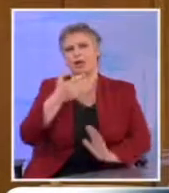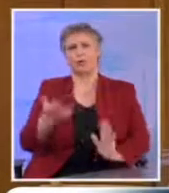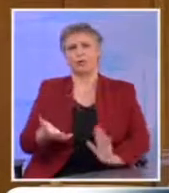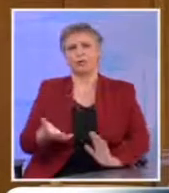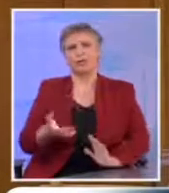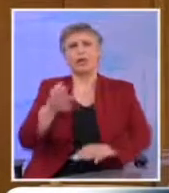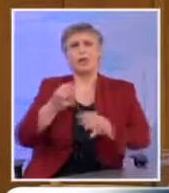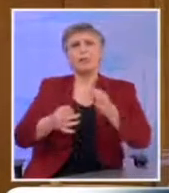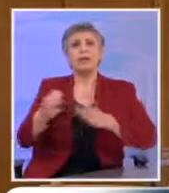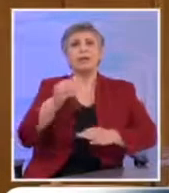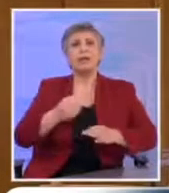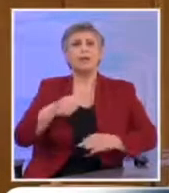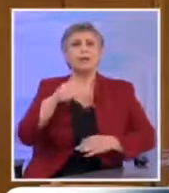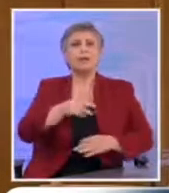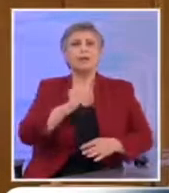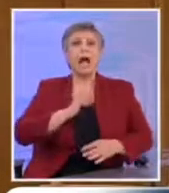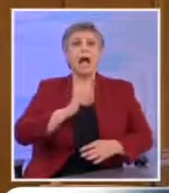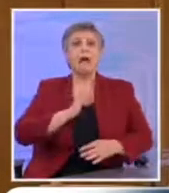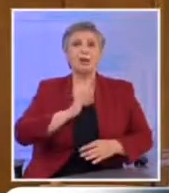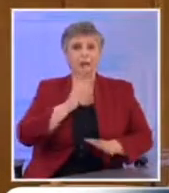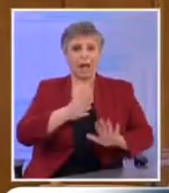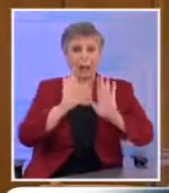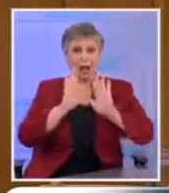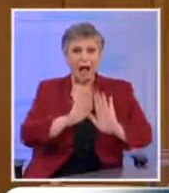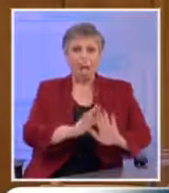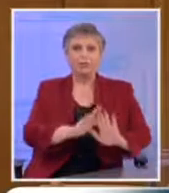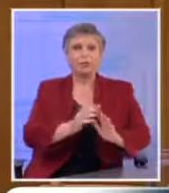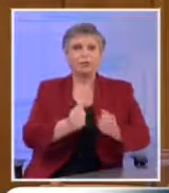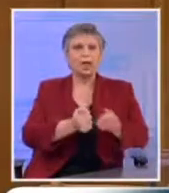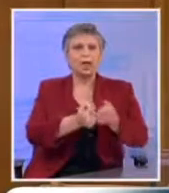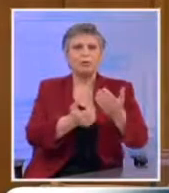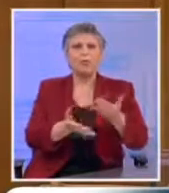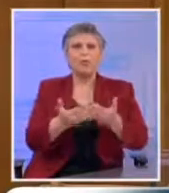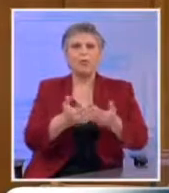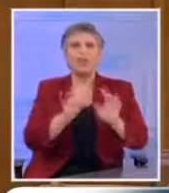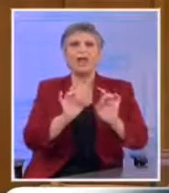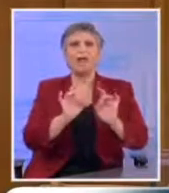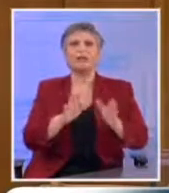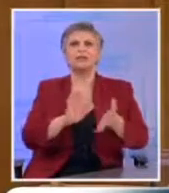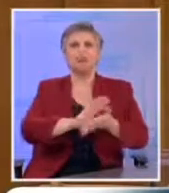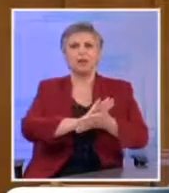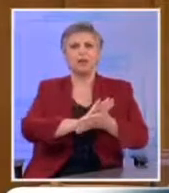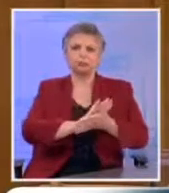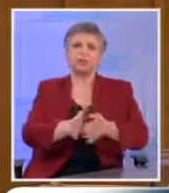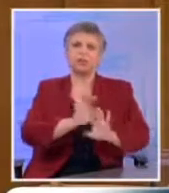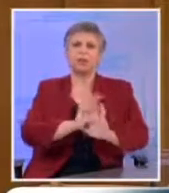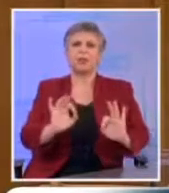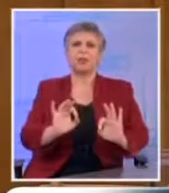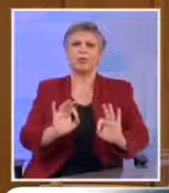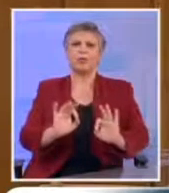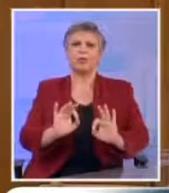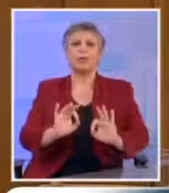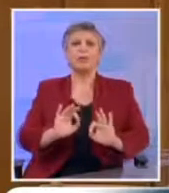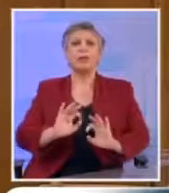έμεναν χωρίς στήριξη μέσα στις φυλακές θα είχαν καταστραφεί, ενώ με